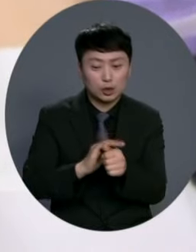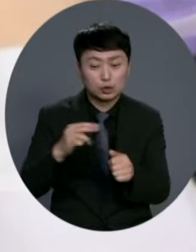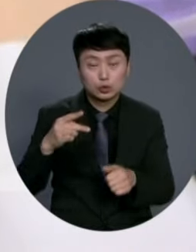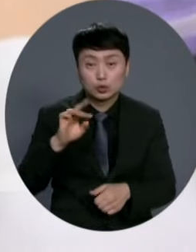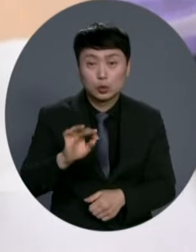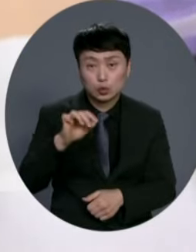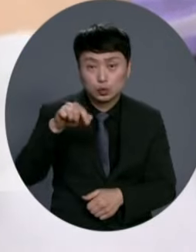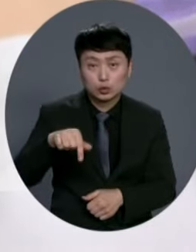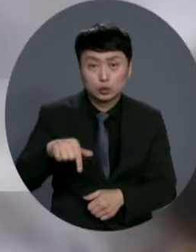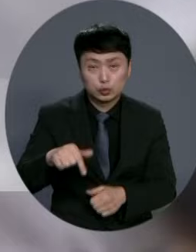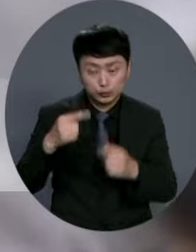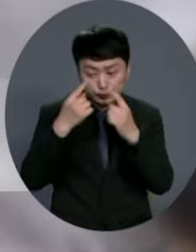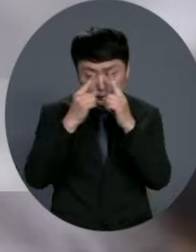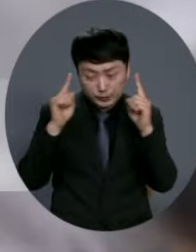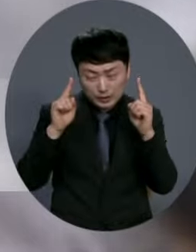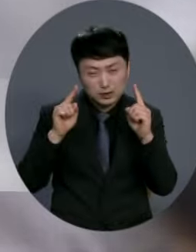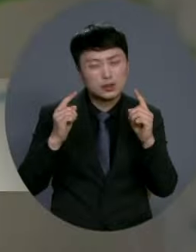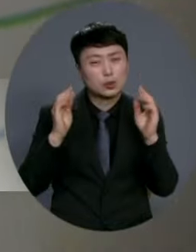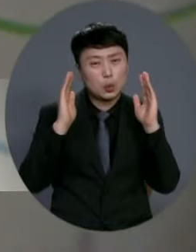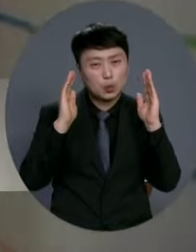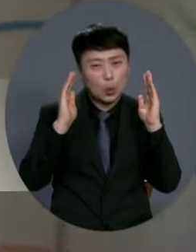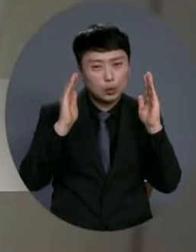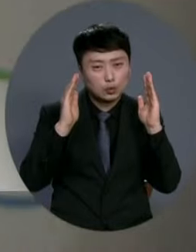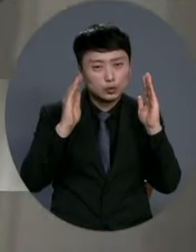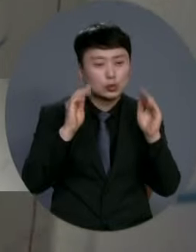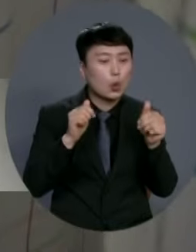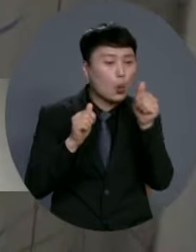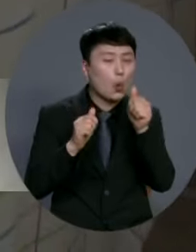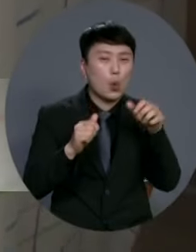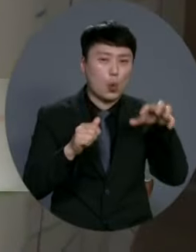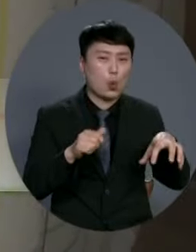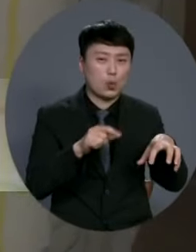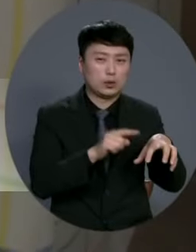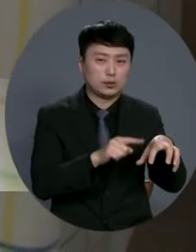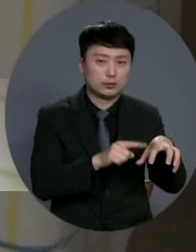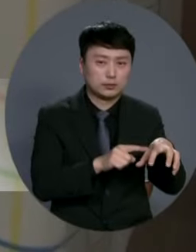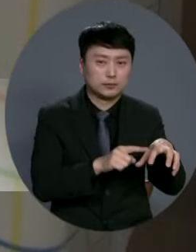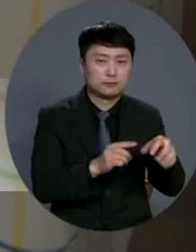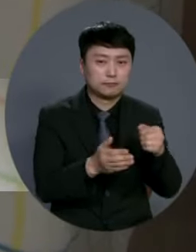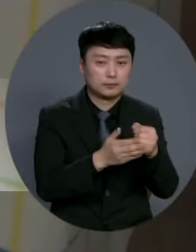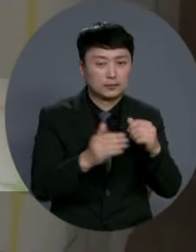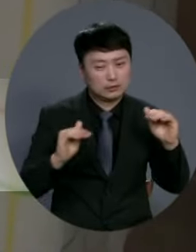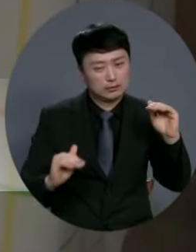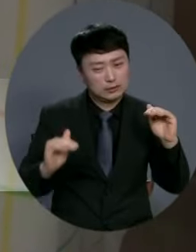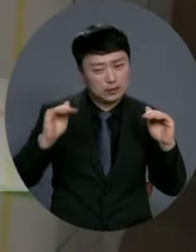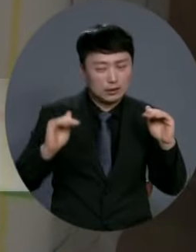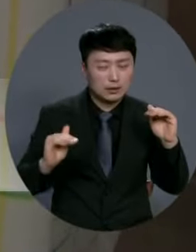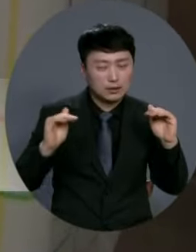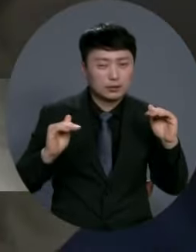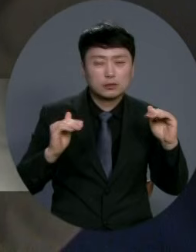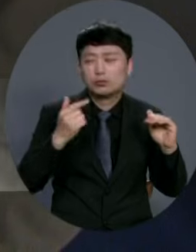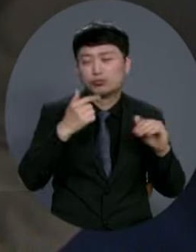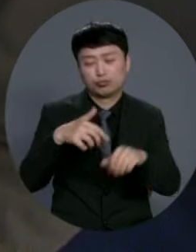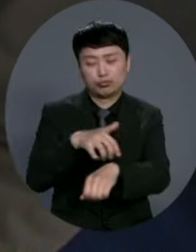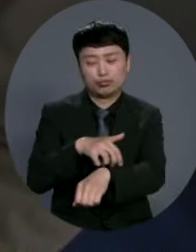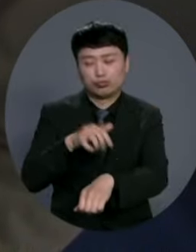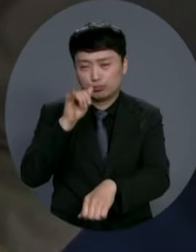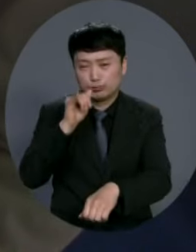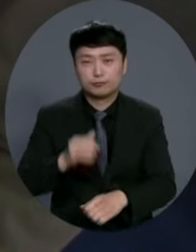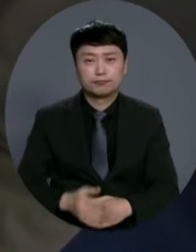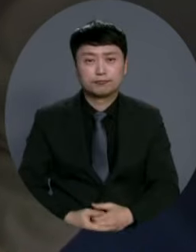동국대 의대는 본과 교육을 일산에서 하고 있어 지역 의료 불균형 해소에 도움을 주지 못하고 있는